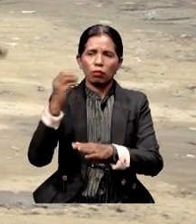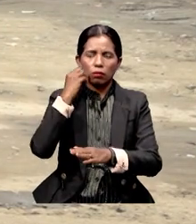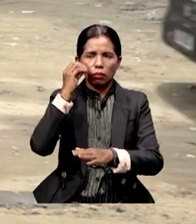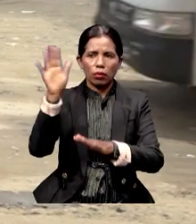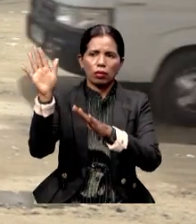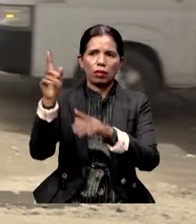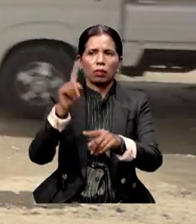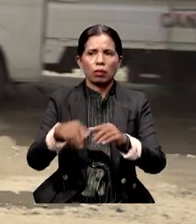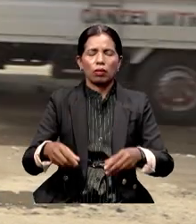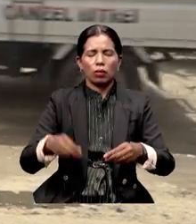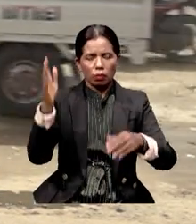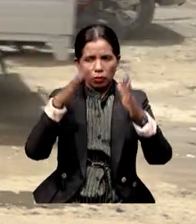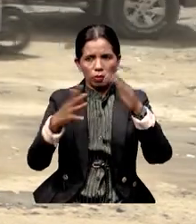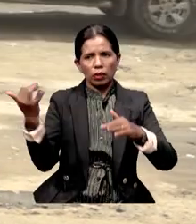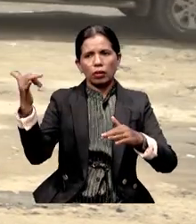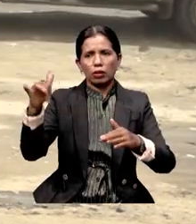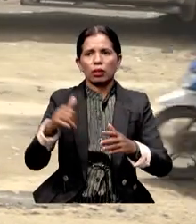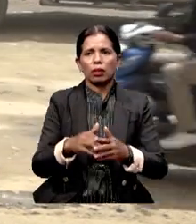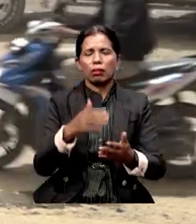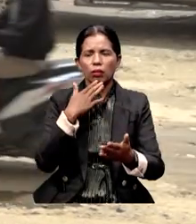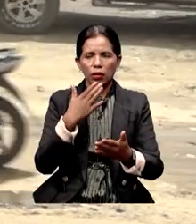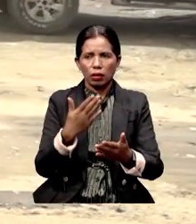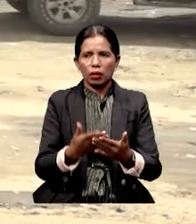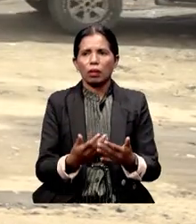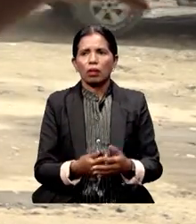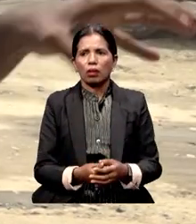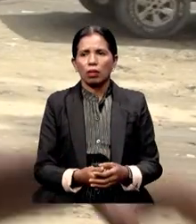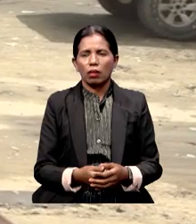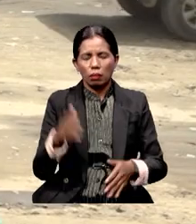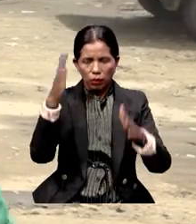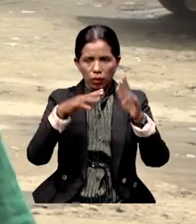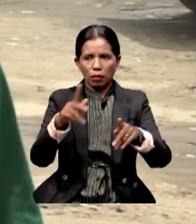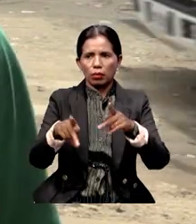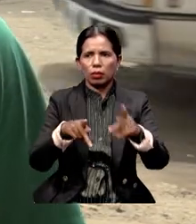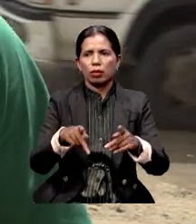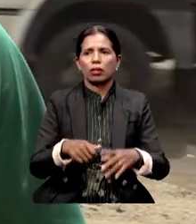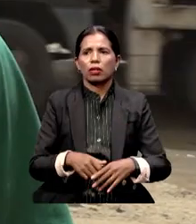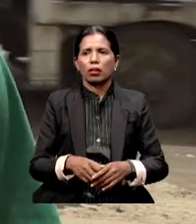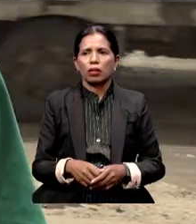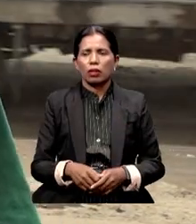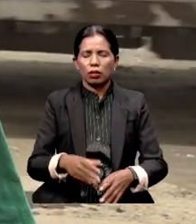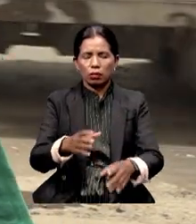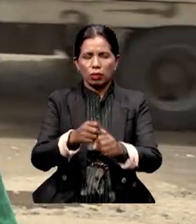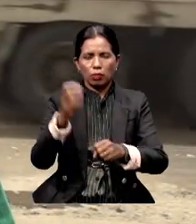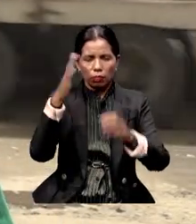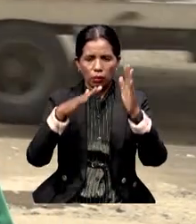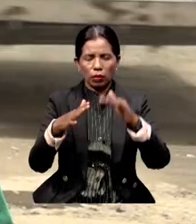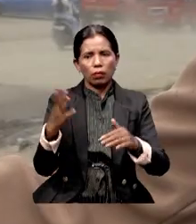atu la bele fofal problema tamba sir hela ba lete ne dia kona ma be ose problema e masia kraik ne masai simu fali buat problema